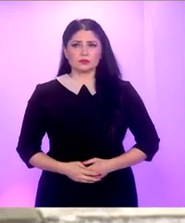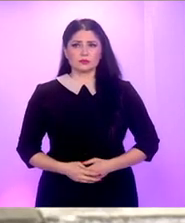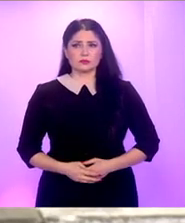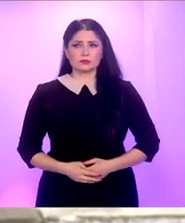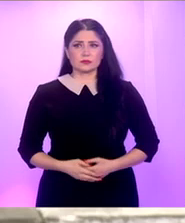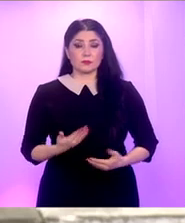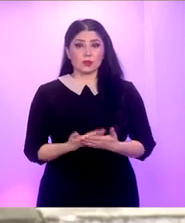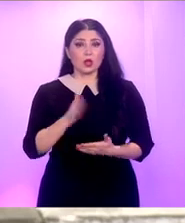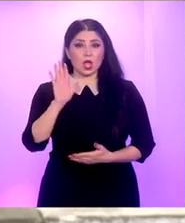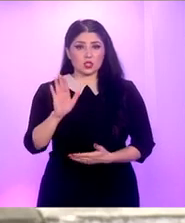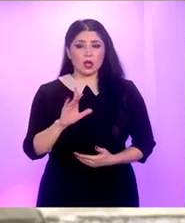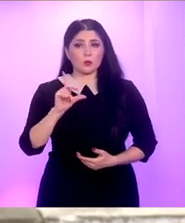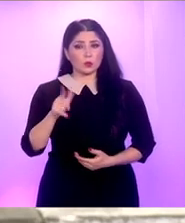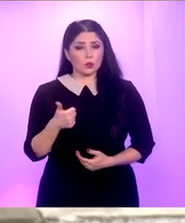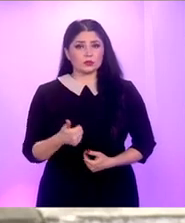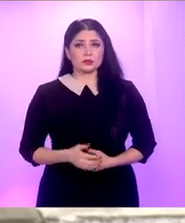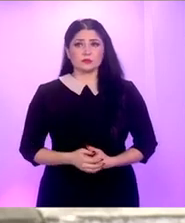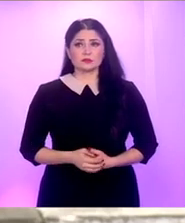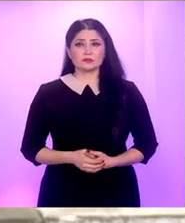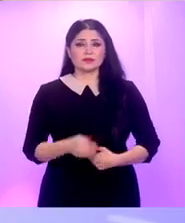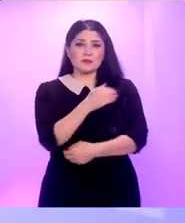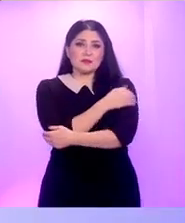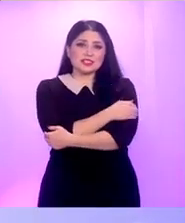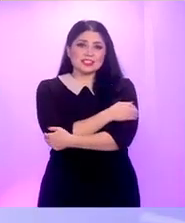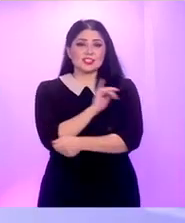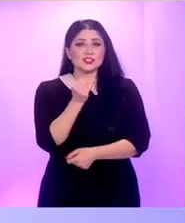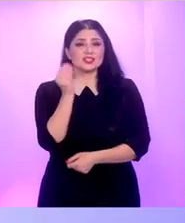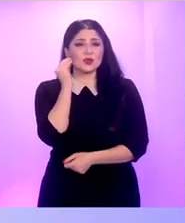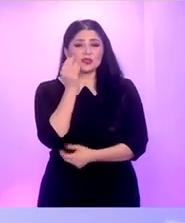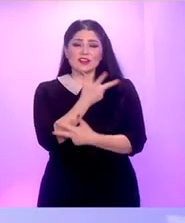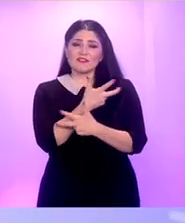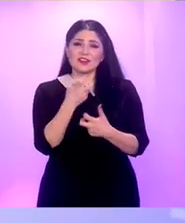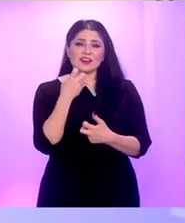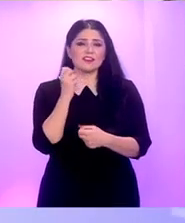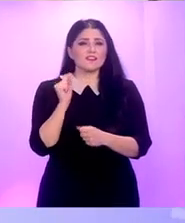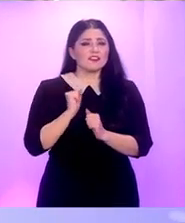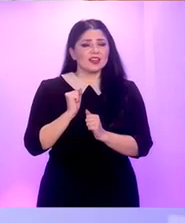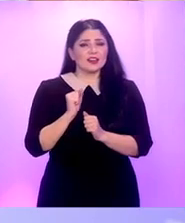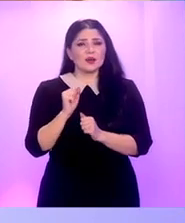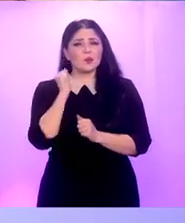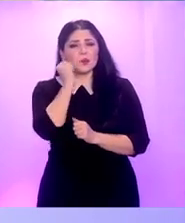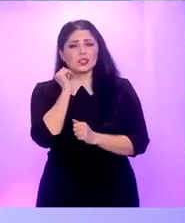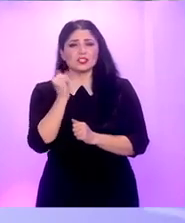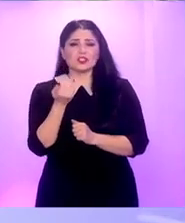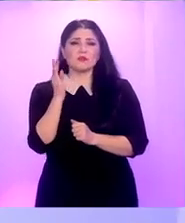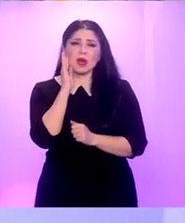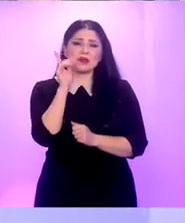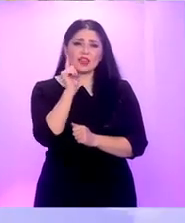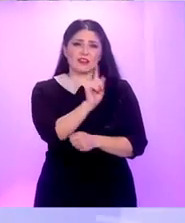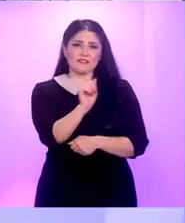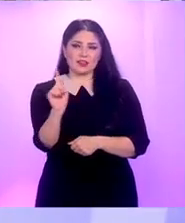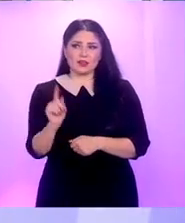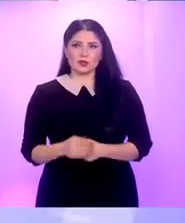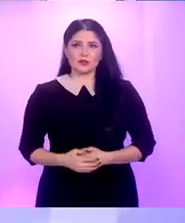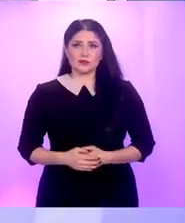că în felul acesta vă veți putea îmbrățișa și săruta fără grijă părinții și bunicii. În felul